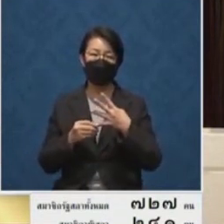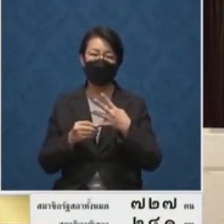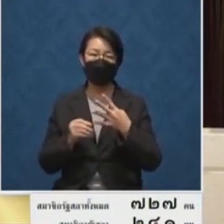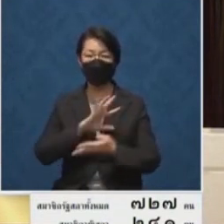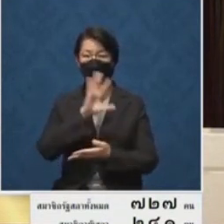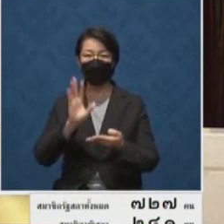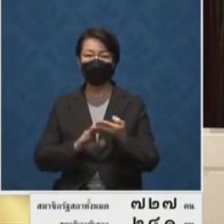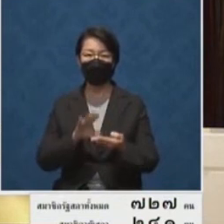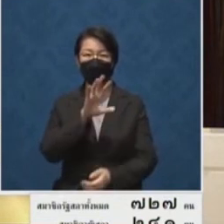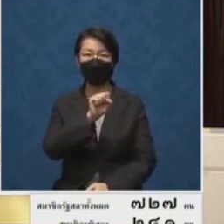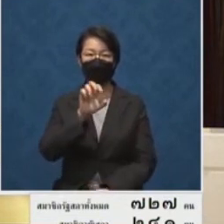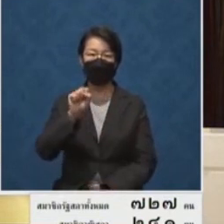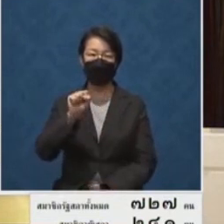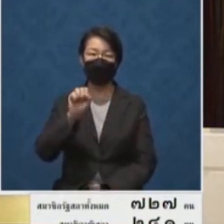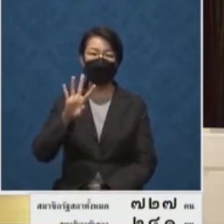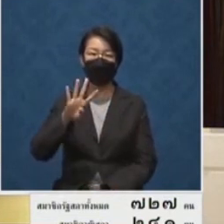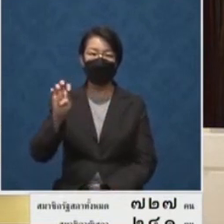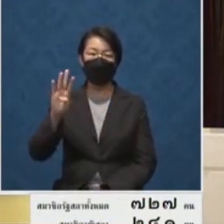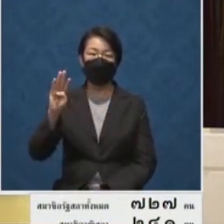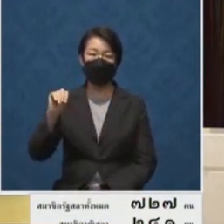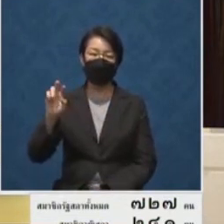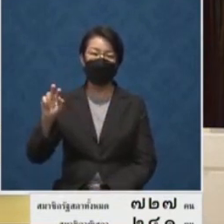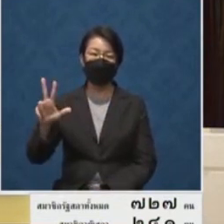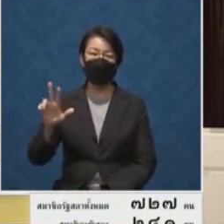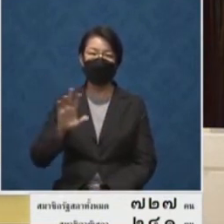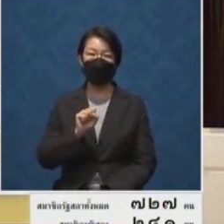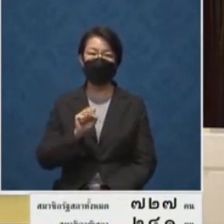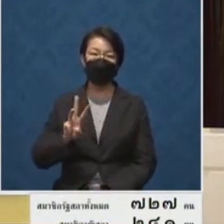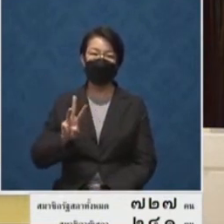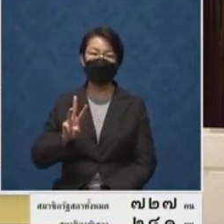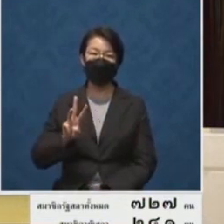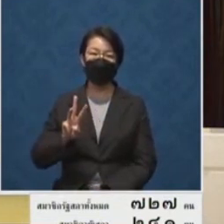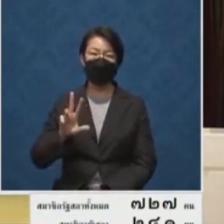บับของฉบับที่4นะครับรวมคะแนนสส